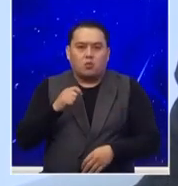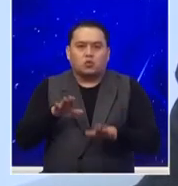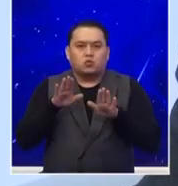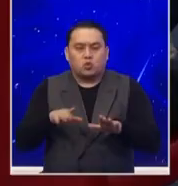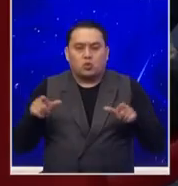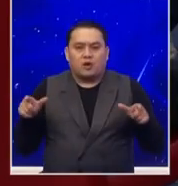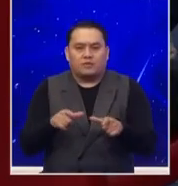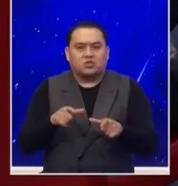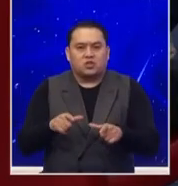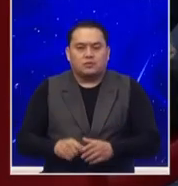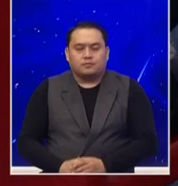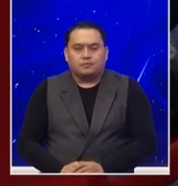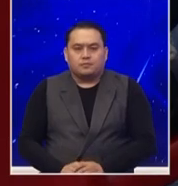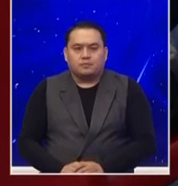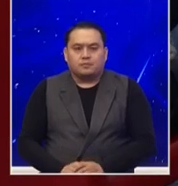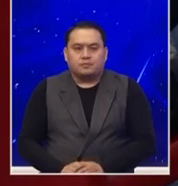действовать ограничения.